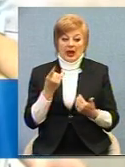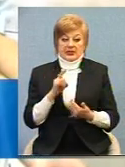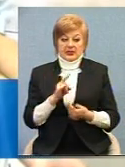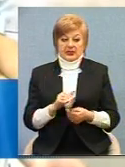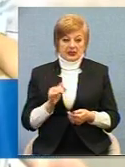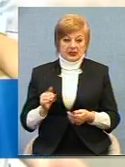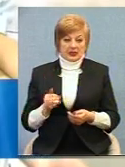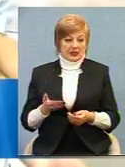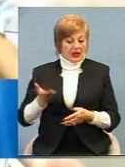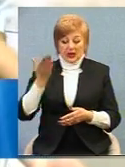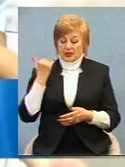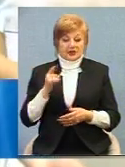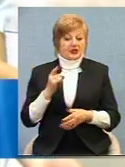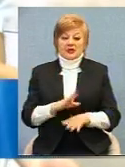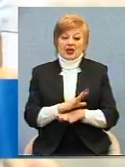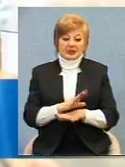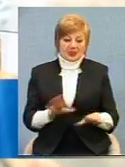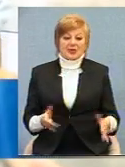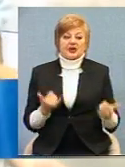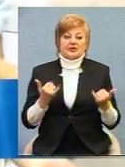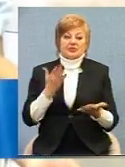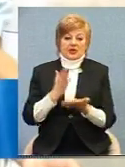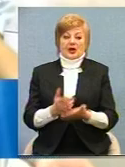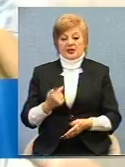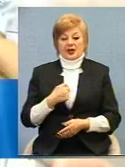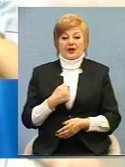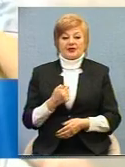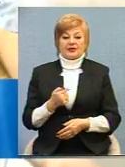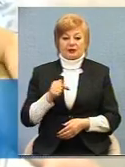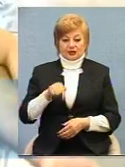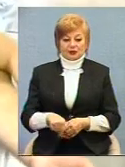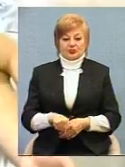дітей, не було дітей, а тепер я тут